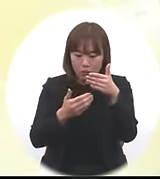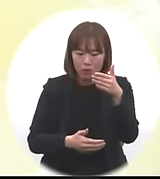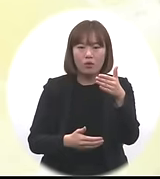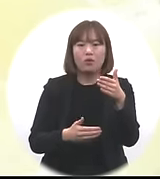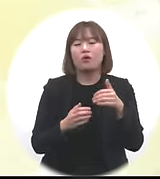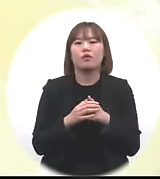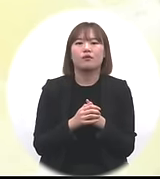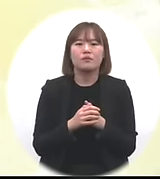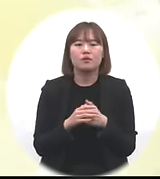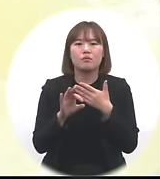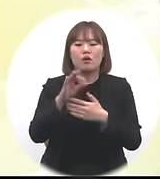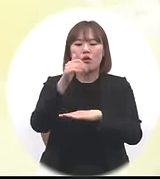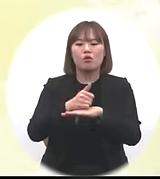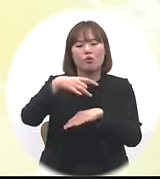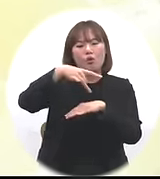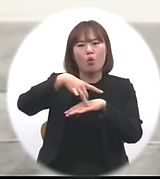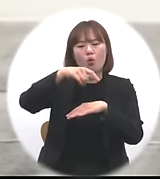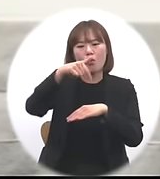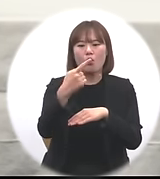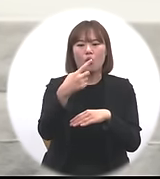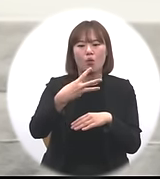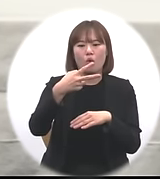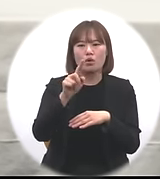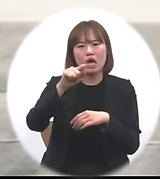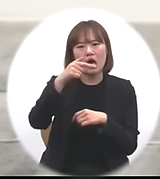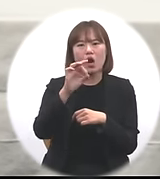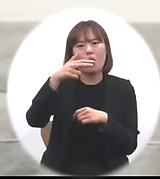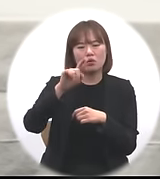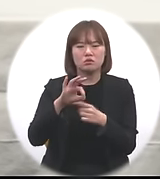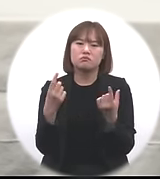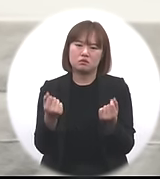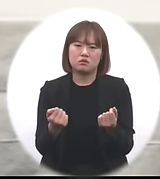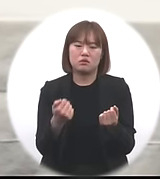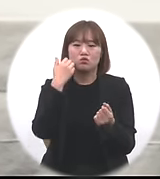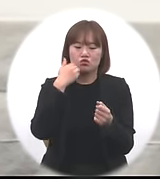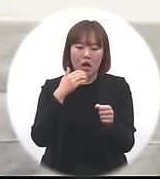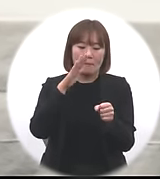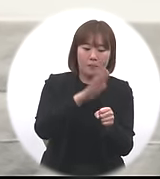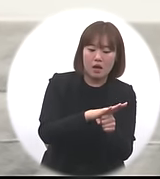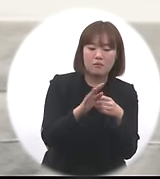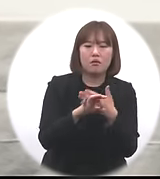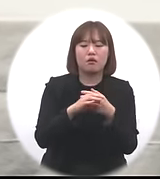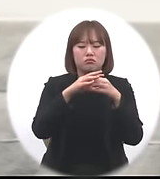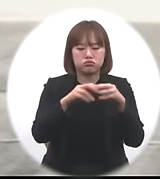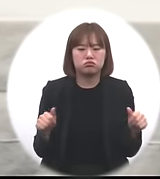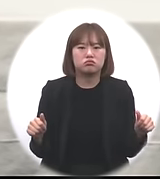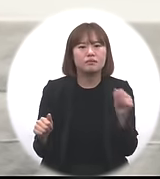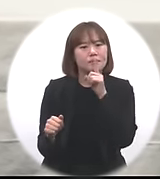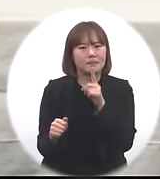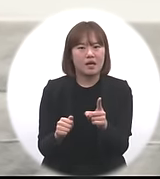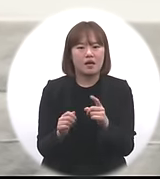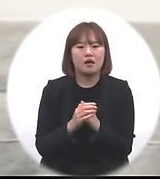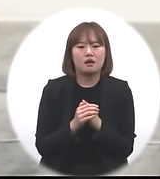이에서 빠지고 또 빠지고 또 빠지면 뭐 비슷하죠? 골다공증 비슷하죠? 어느 날 누가 콱 밟으면